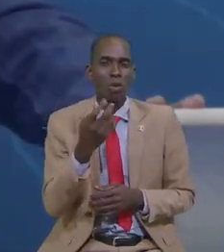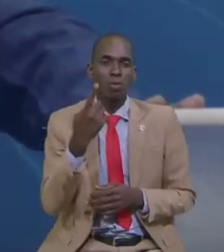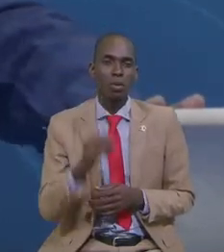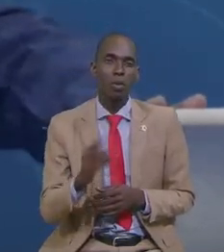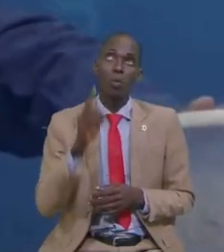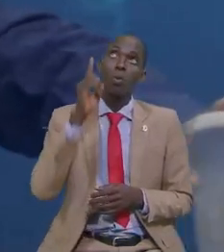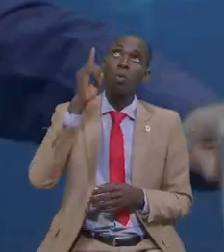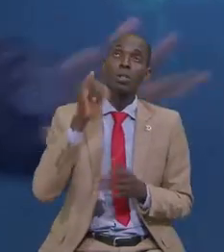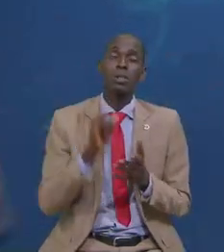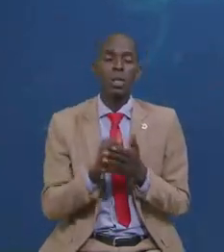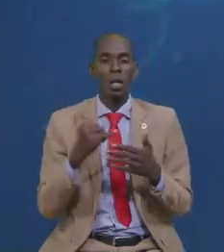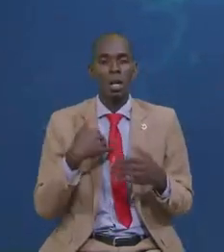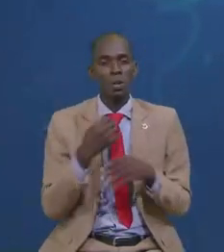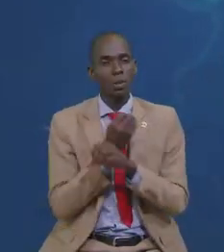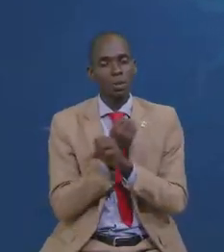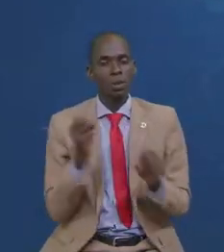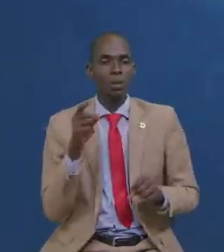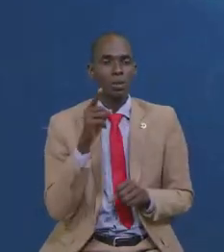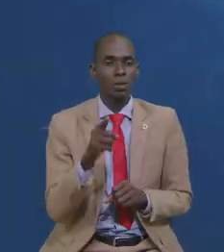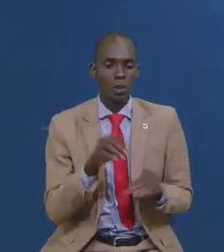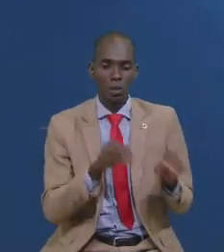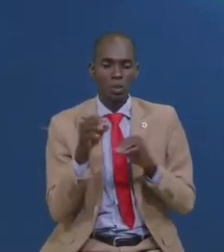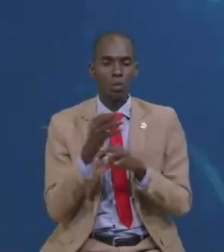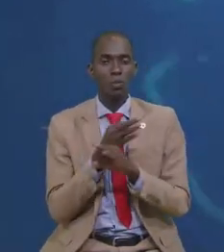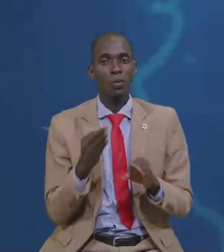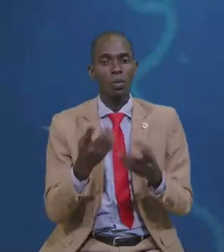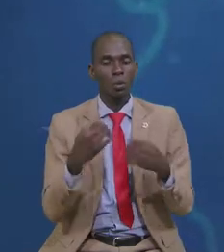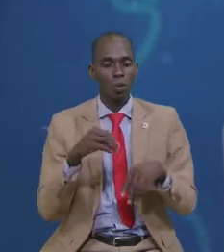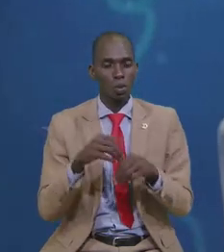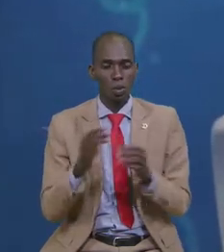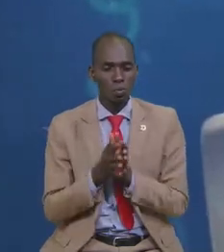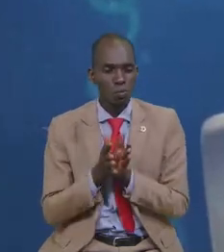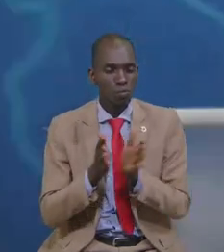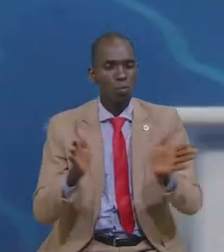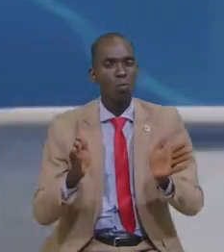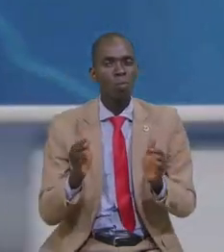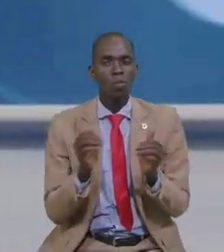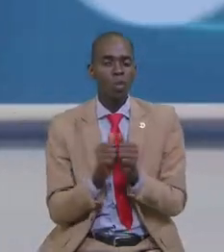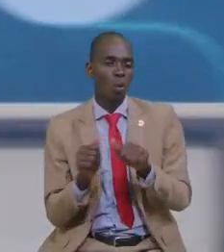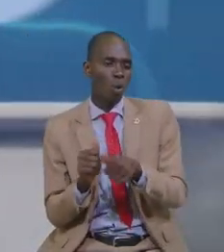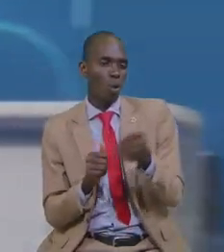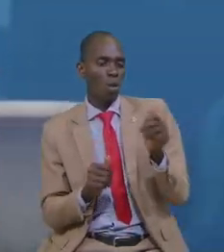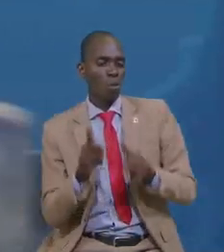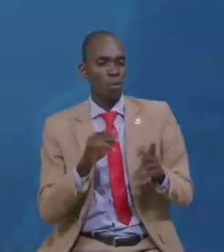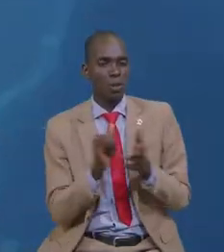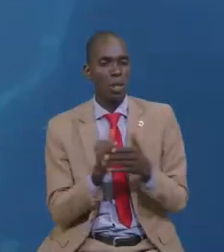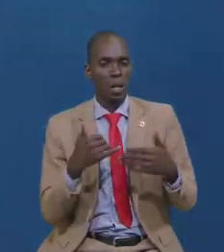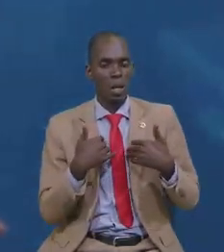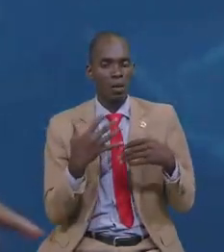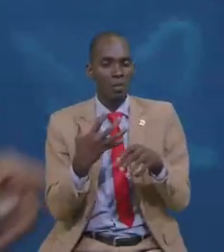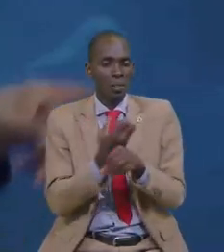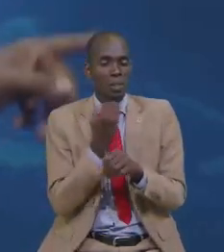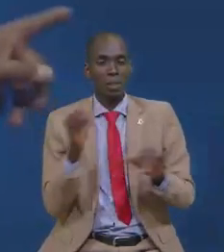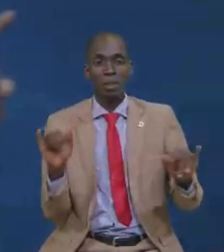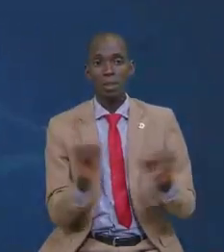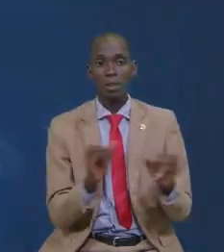honte de celui-là qui t'a affranchi. Viens publiquement avec les autres qui prennent